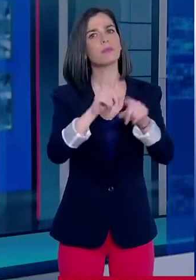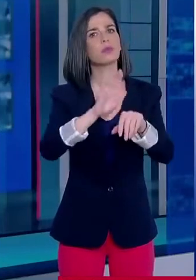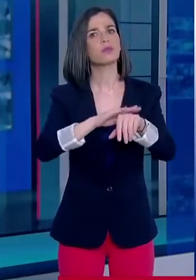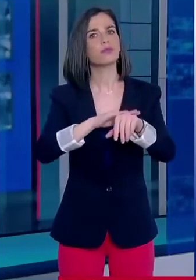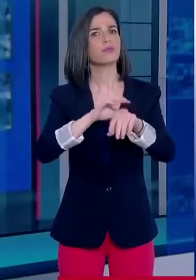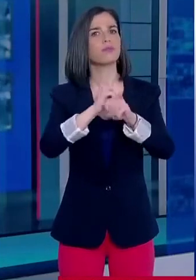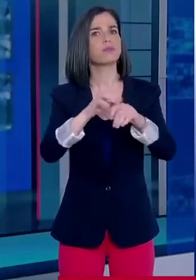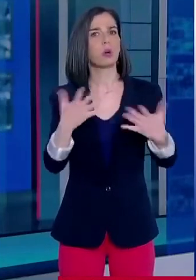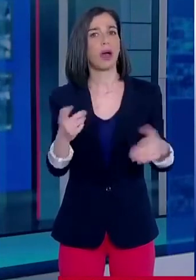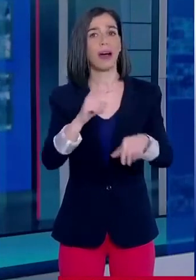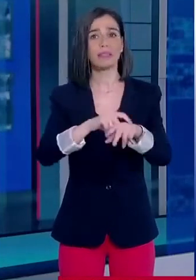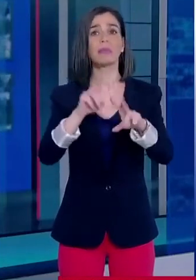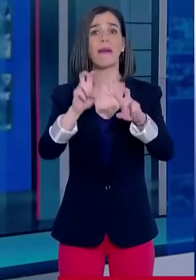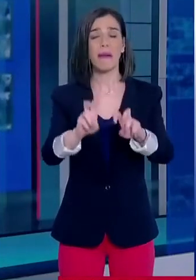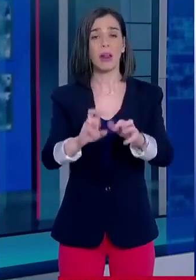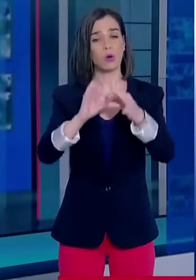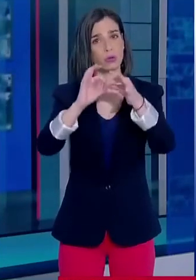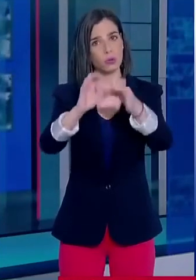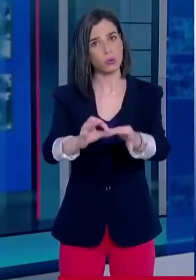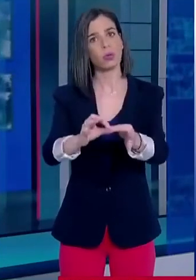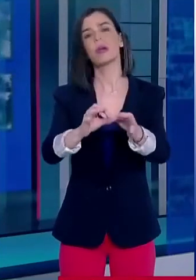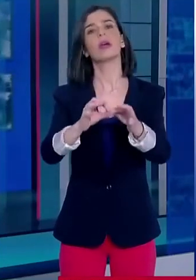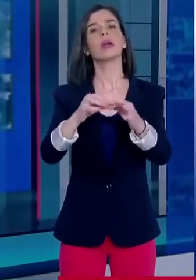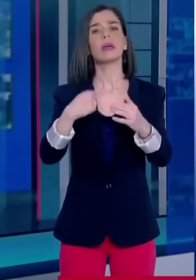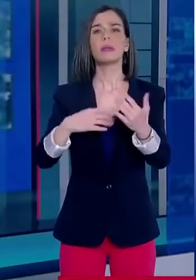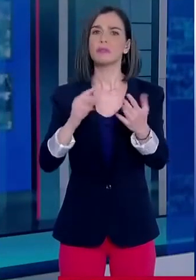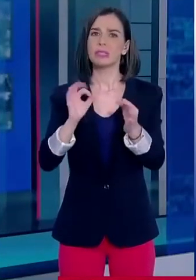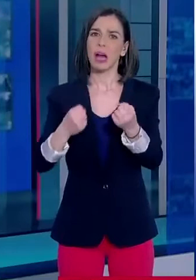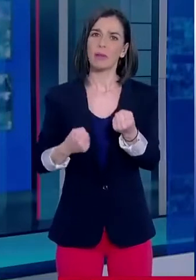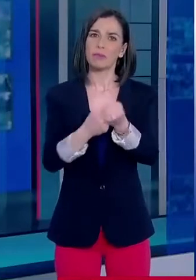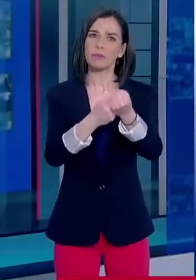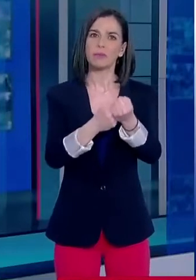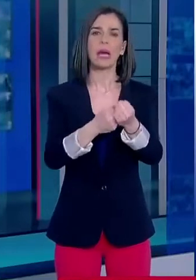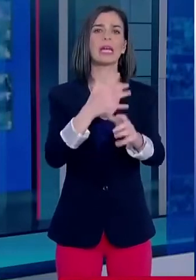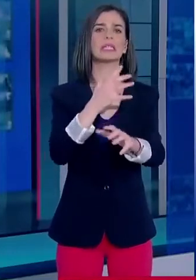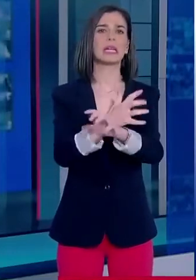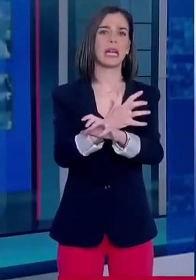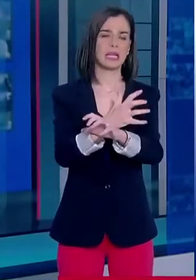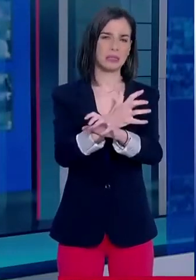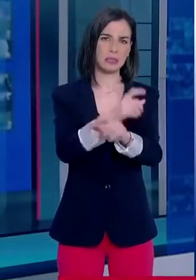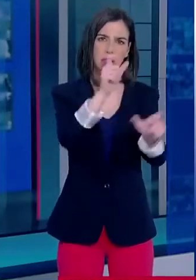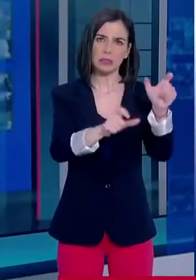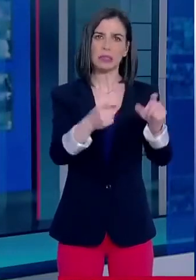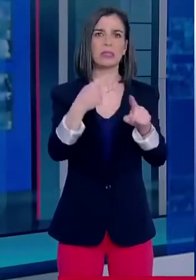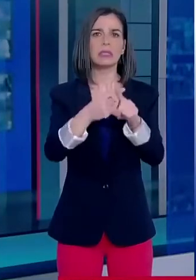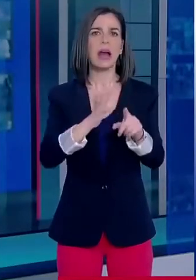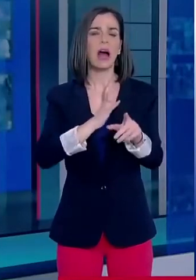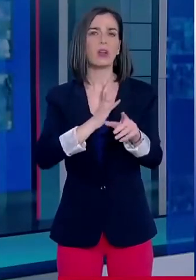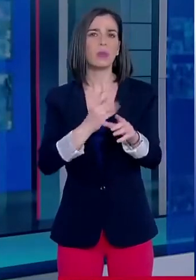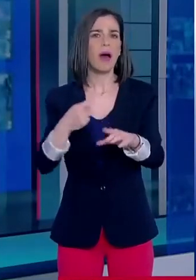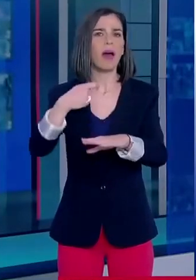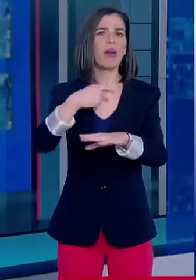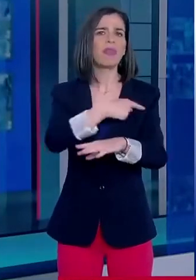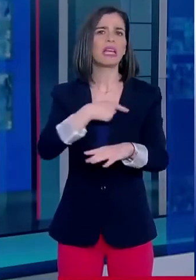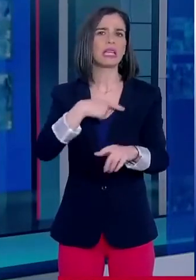τεκμηρίων. Ο έλεγχος βρίσκεται σε εξέλιξη και θα λειτουργήσει υποβοηθητικά του έργου των εισαγγελικών λειτουργών αλλά και των εμπλεκομένων